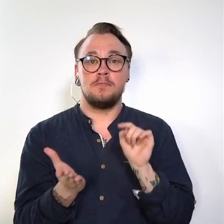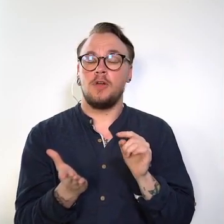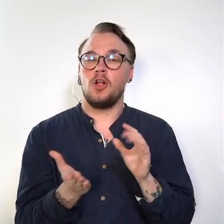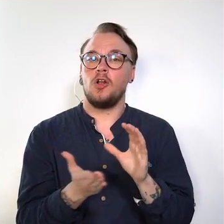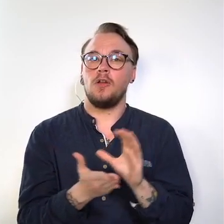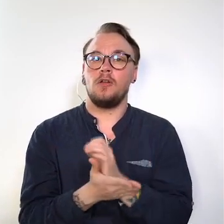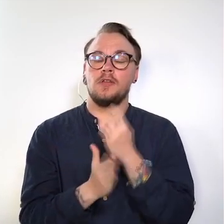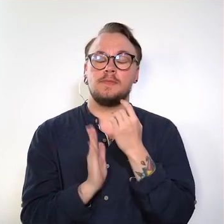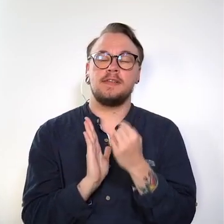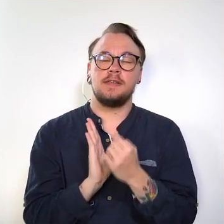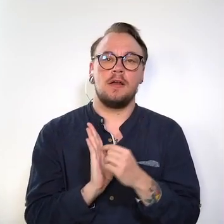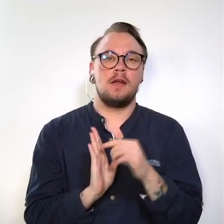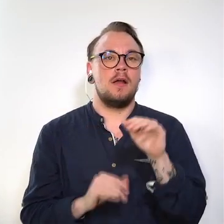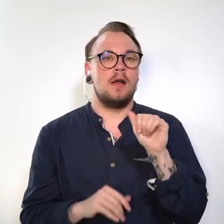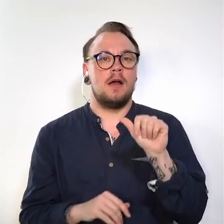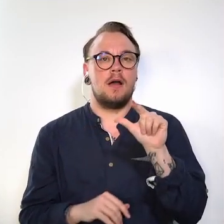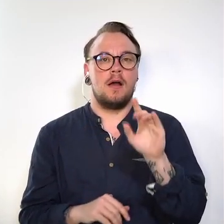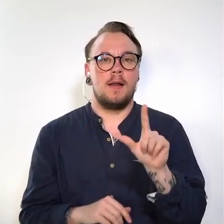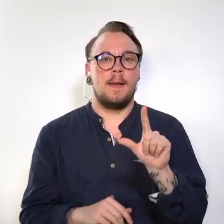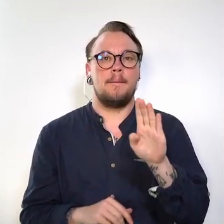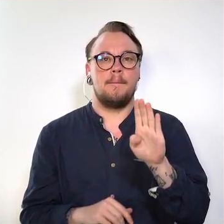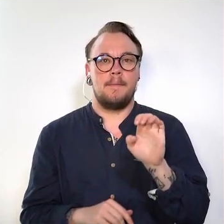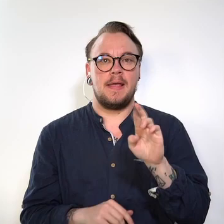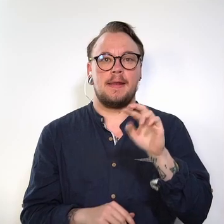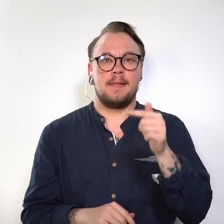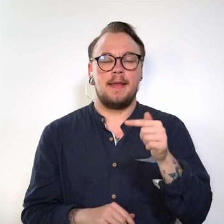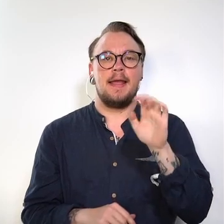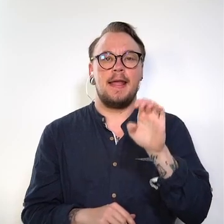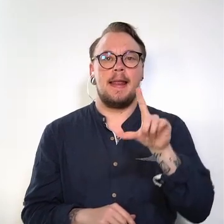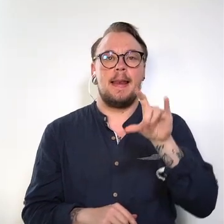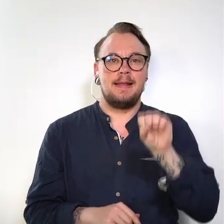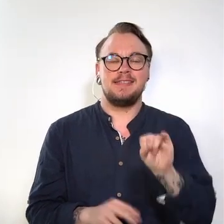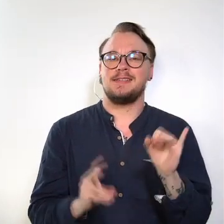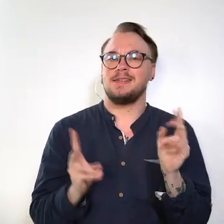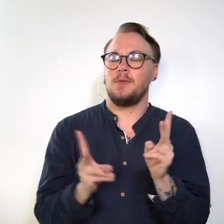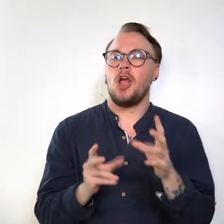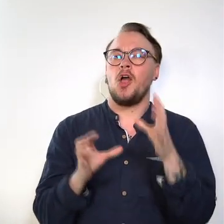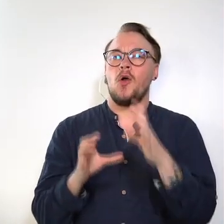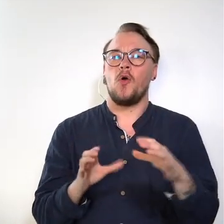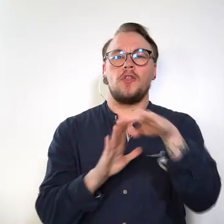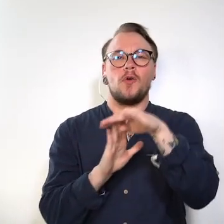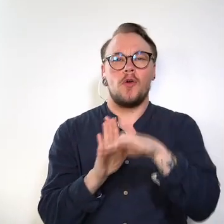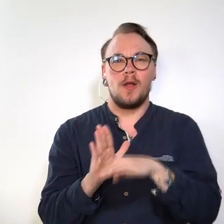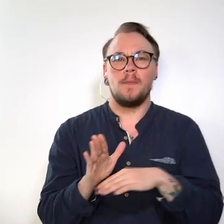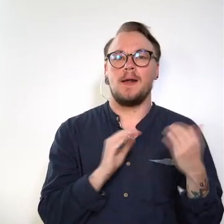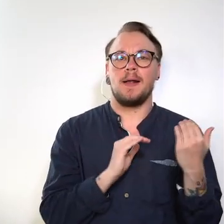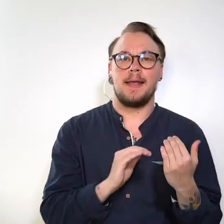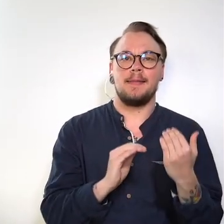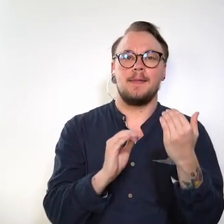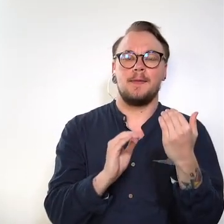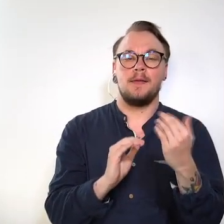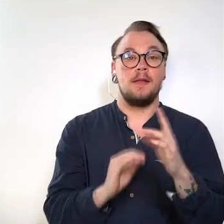Albert Ellis oli muun muassa tämmöinen, joka kehitti tällaisen niin kuin hoito-ohjelmaan, ja jopa Master & Johnson, jota pidetään tämmöisen